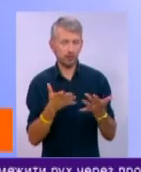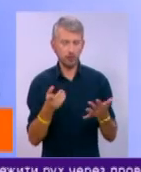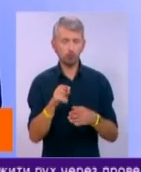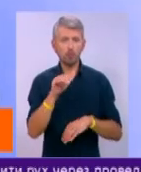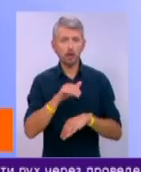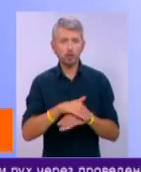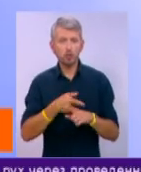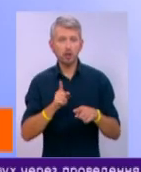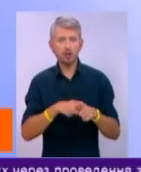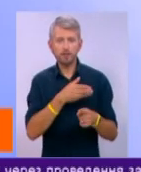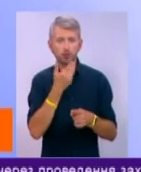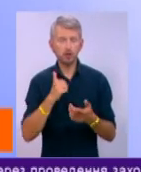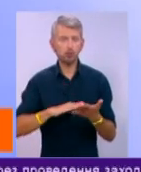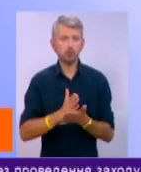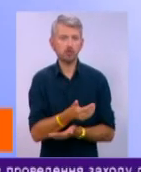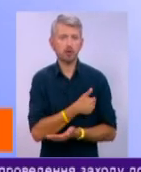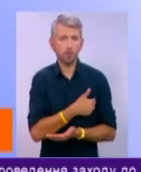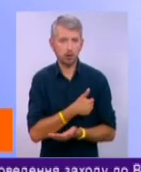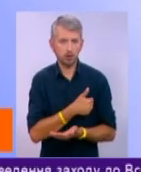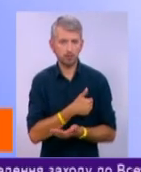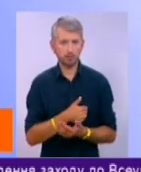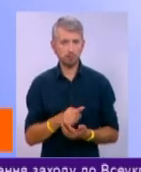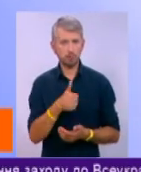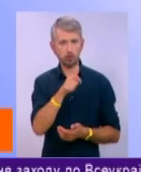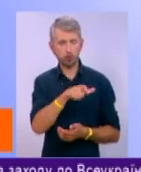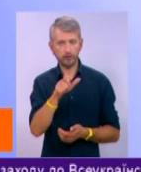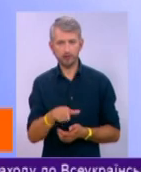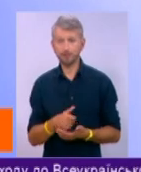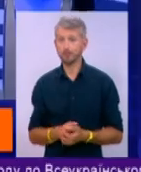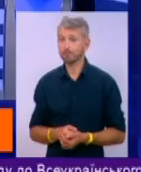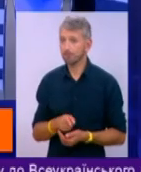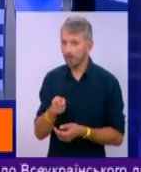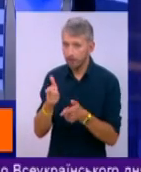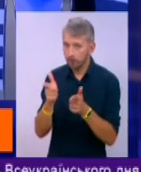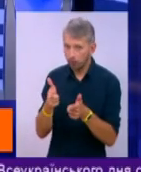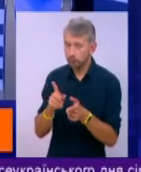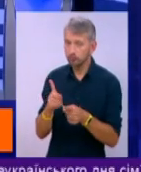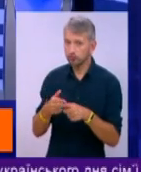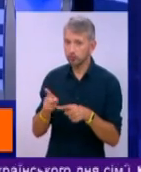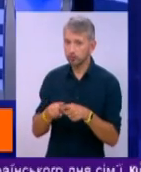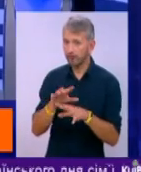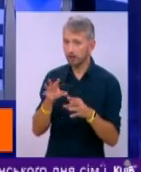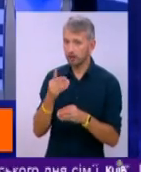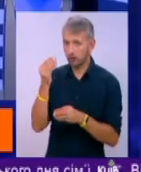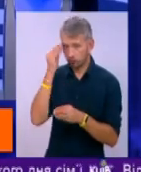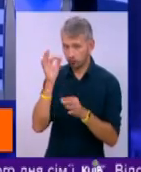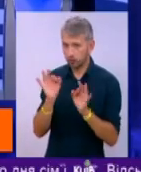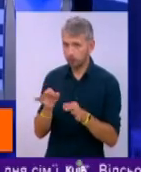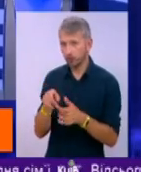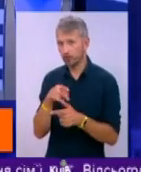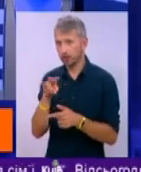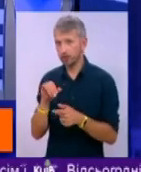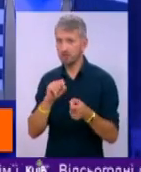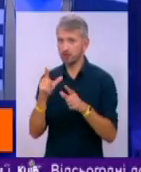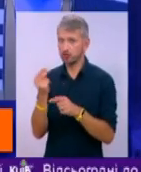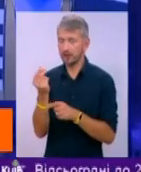це відсутня політична воля перших осіб. Угу. Пане Ігоре, ви погоджуєтесь, що це взагалі, на вашу думку, виправдане чи ні, підвищення